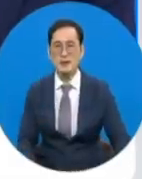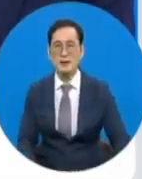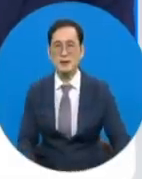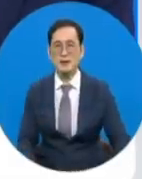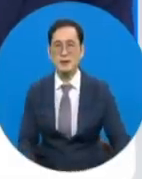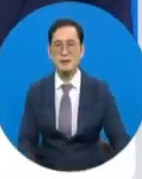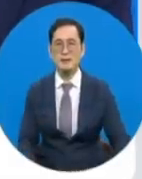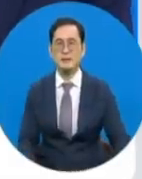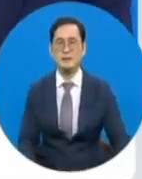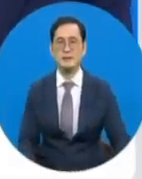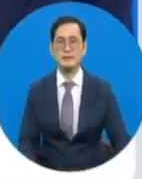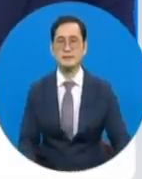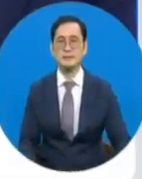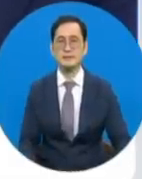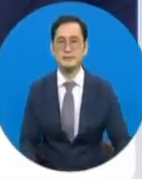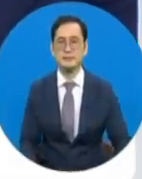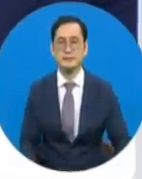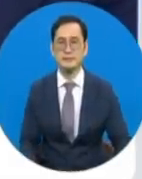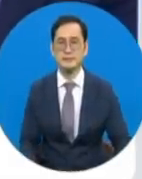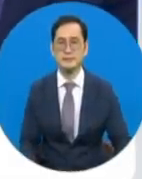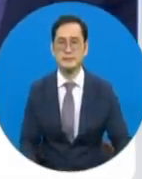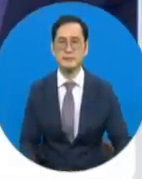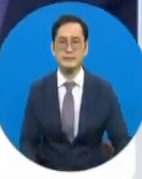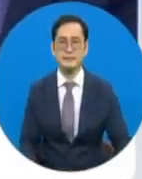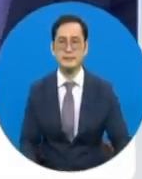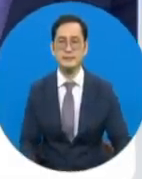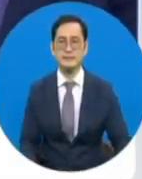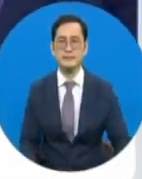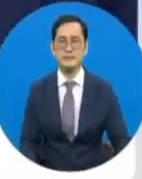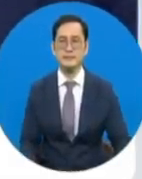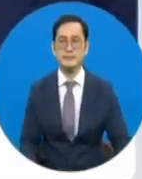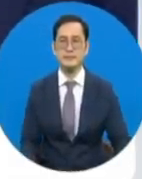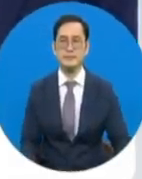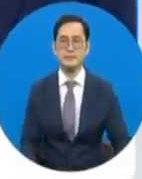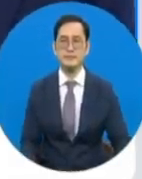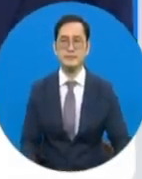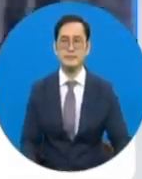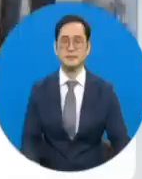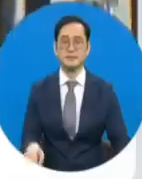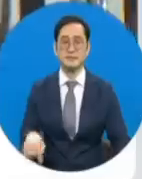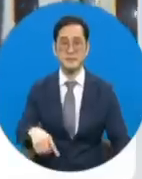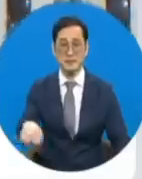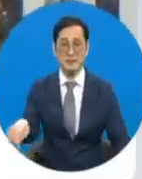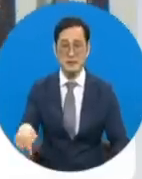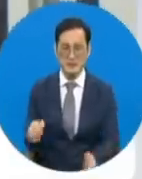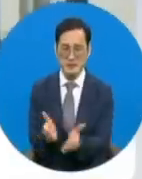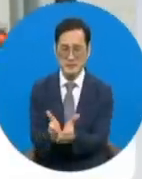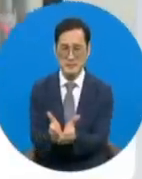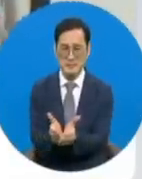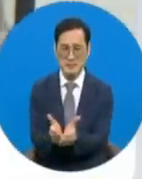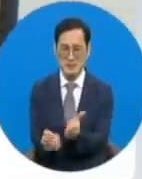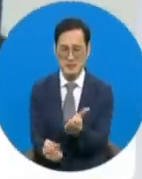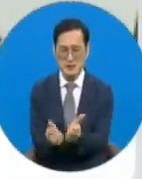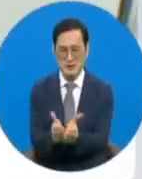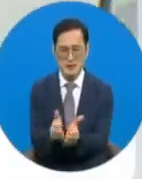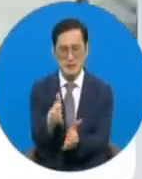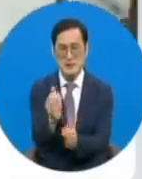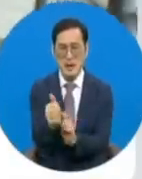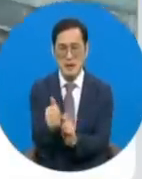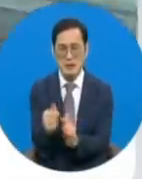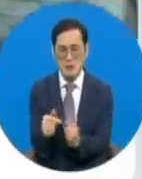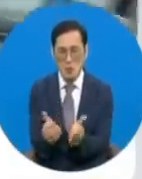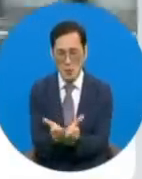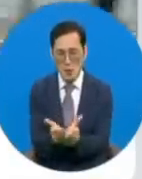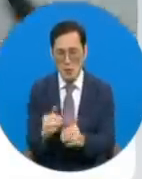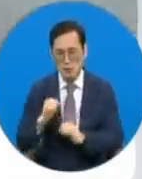이 유족들 그리고 생존 장병 최원일 함장 등에 대해서 그동안 얼마나 큰 상처를 받아왔습니까? 그리고 잊지도 않은 사실을